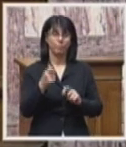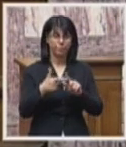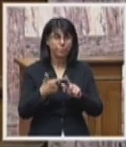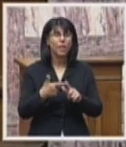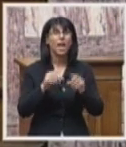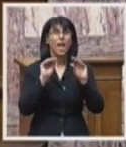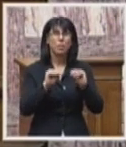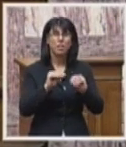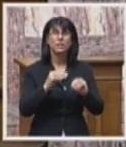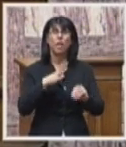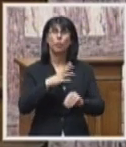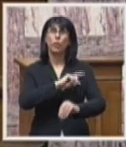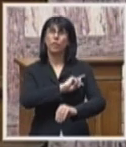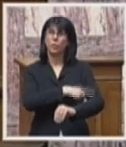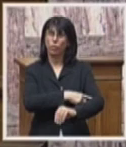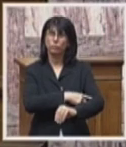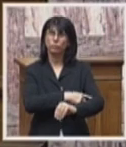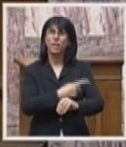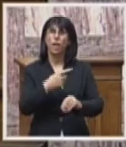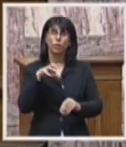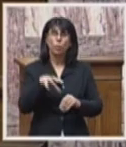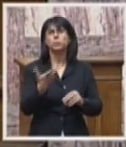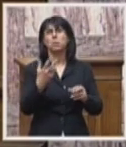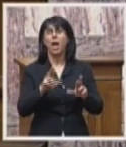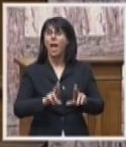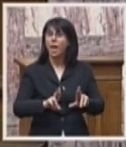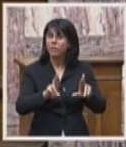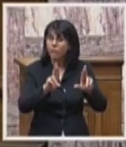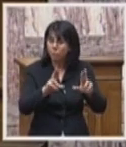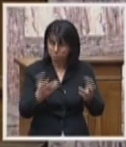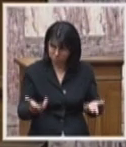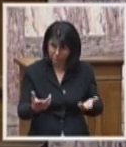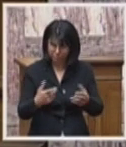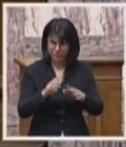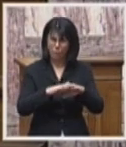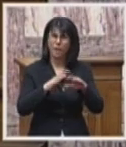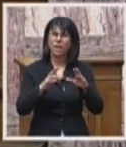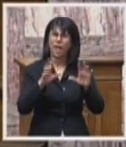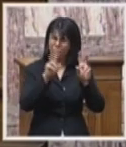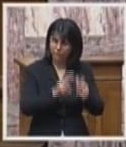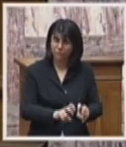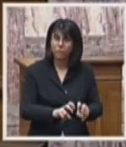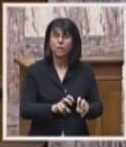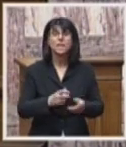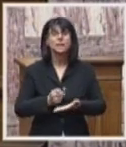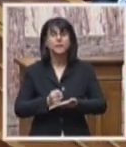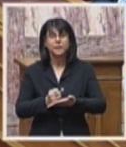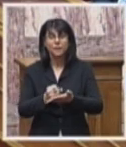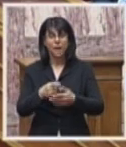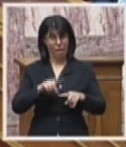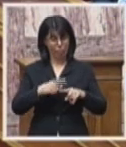δυναμικού σε τομείς κέριους, να είμαστε πρωτοπόροι. Στήριξη των συγκριτικών μας